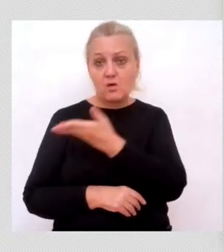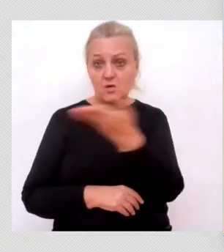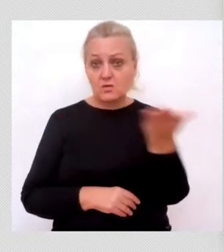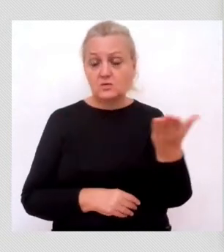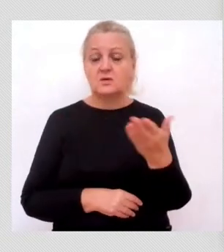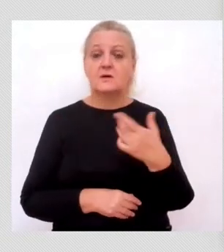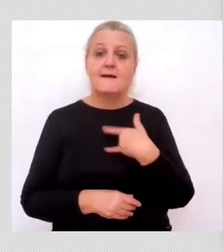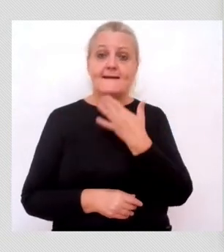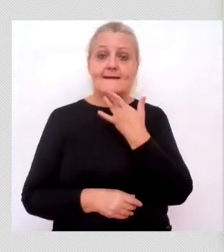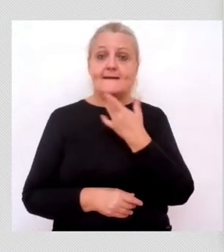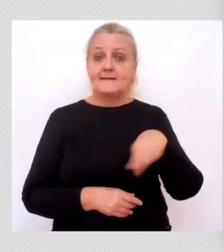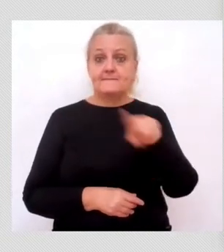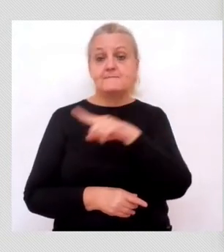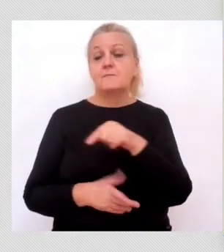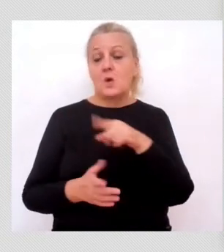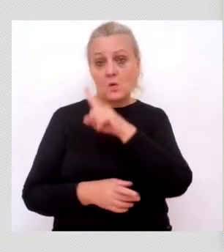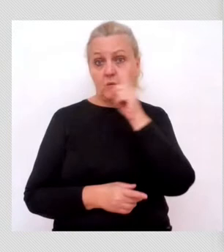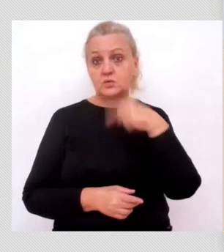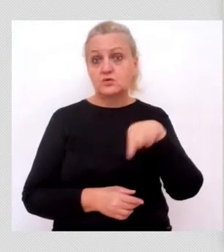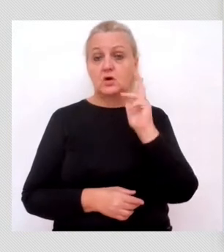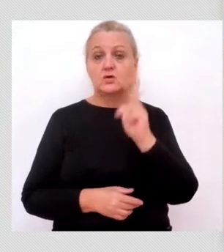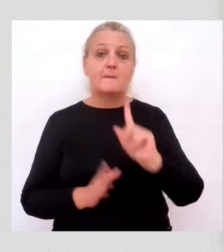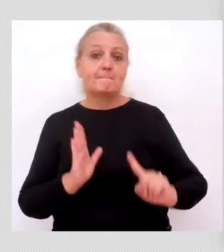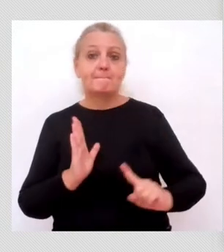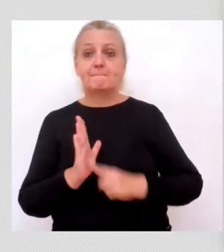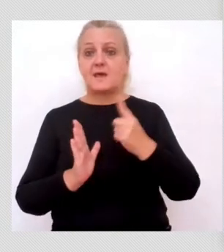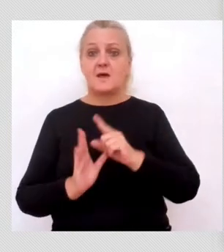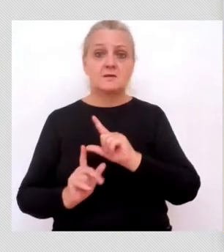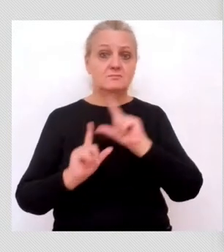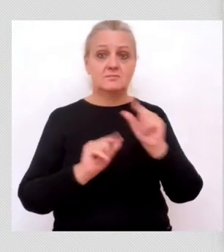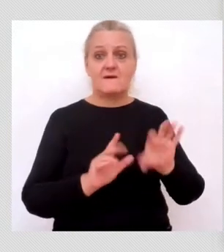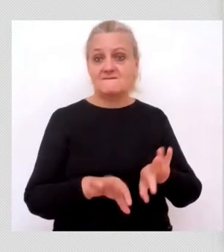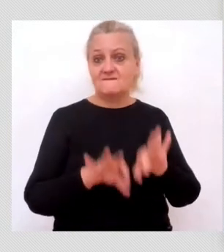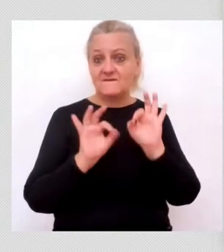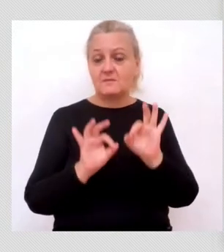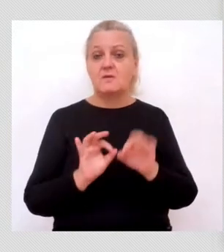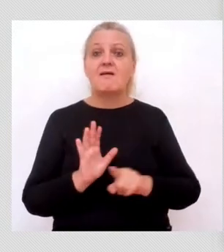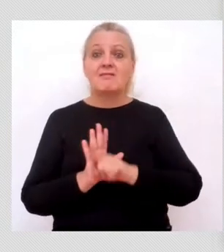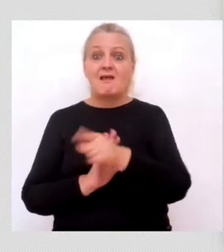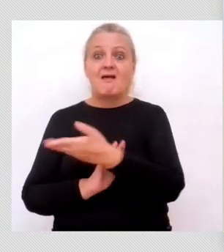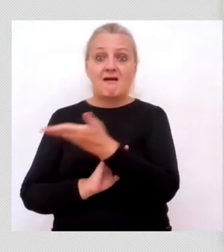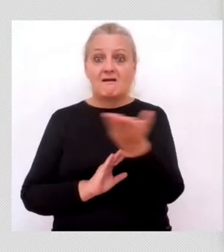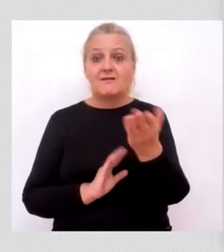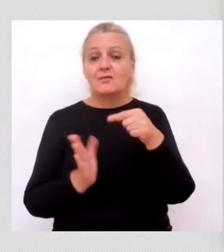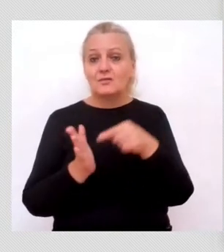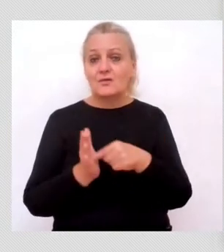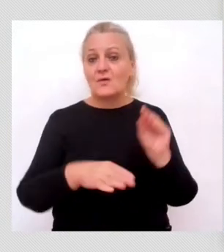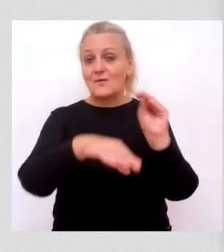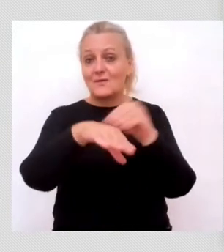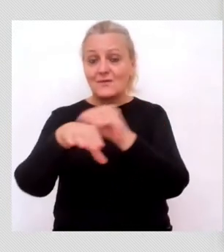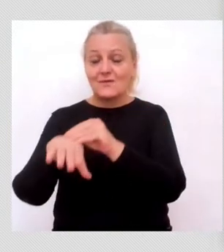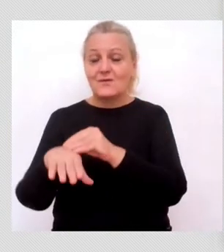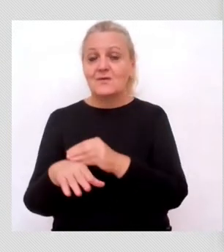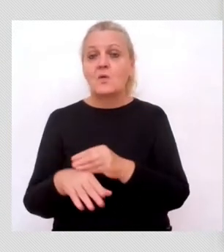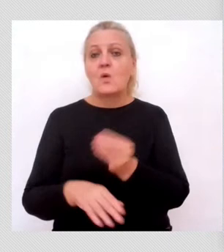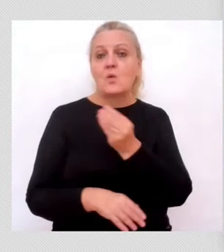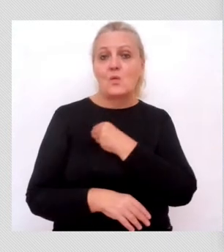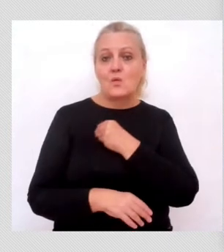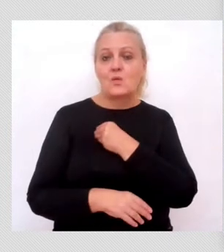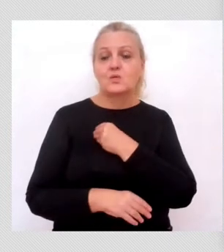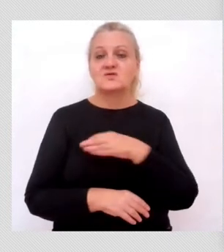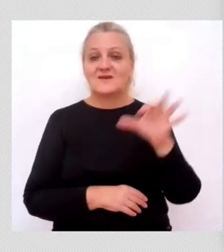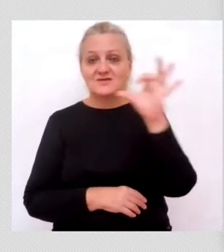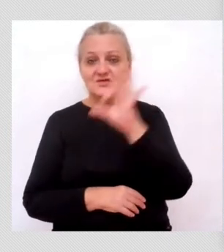oni, że często są to ludzie, którzy pierwszy raz idą do wyborów i dla nich taki apel o uczciwość szans,